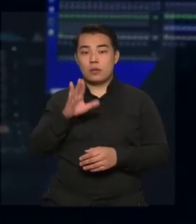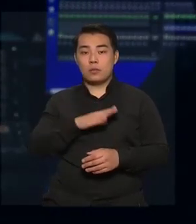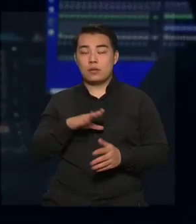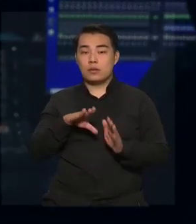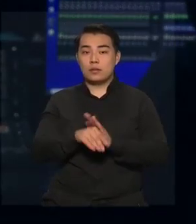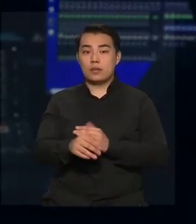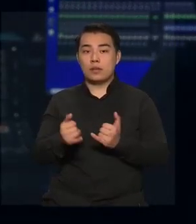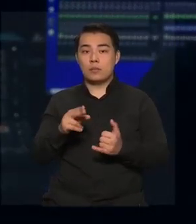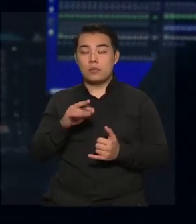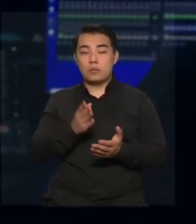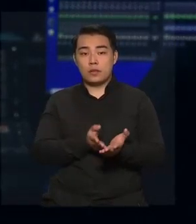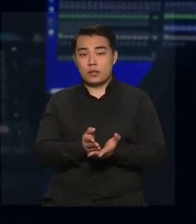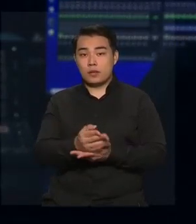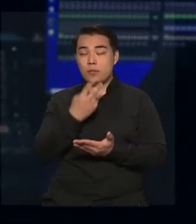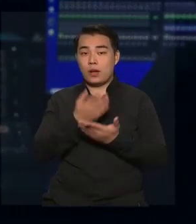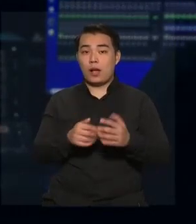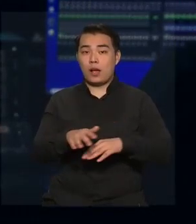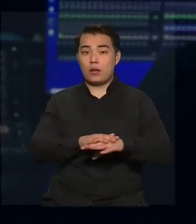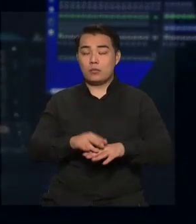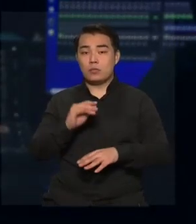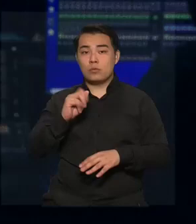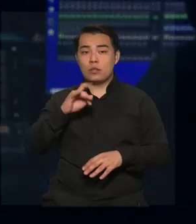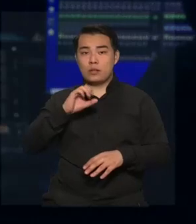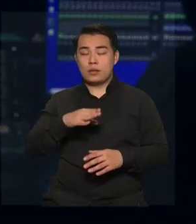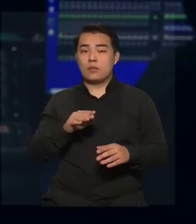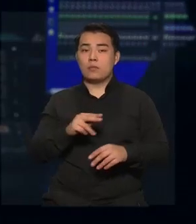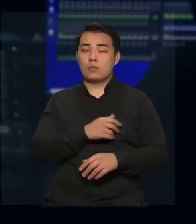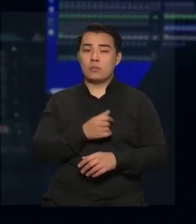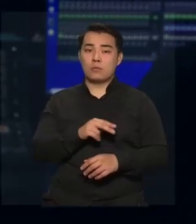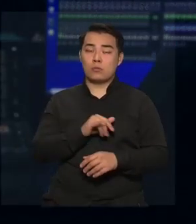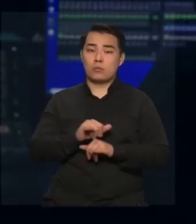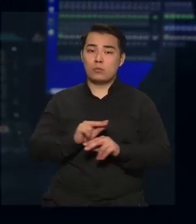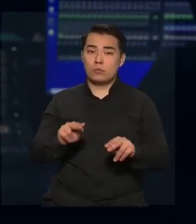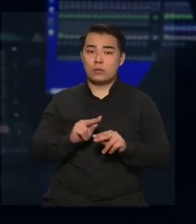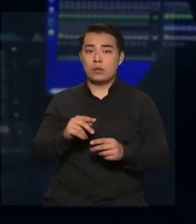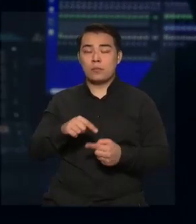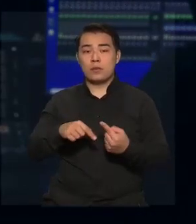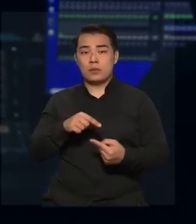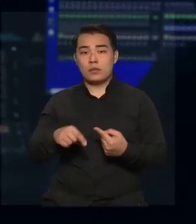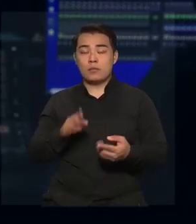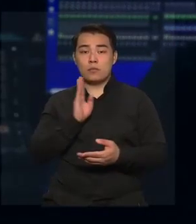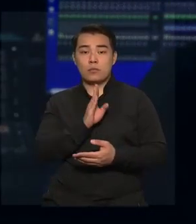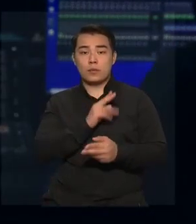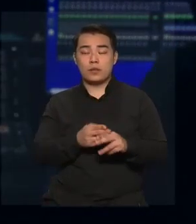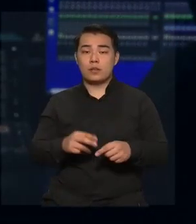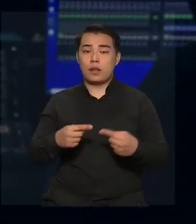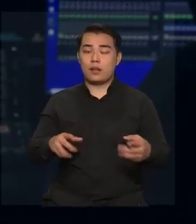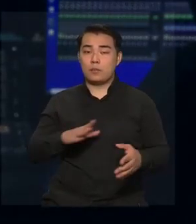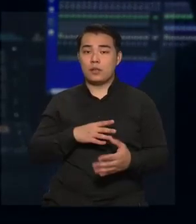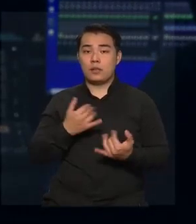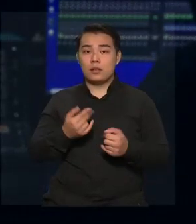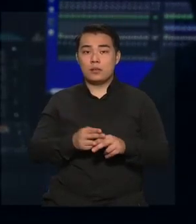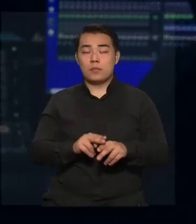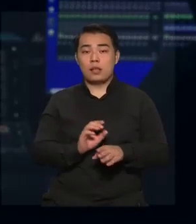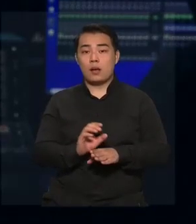них политические и общественные деятели, журналисты, педагоги, врачи, бизнес-вумен. К юбилейной дате президент Касым-Жомарт Токаев